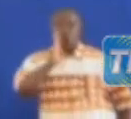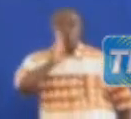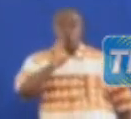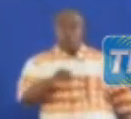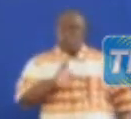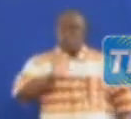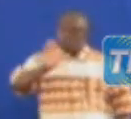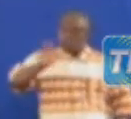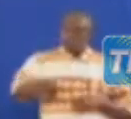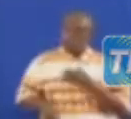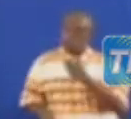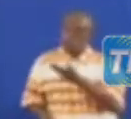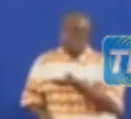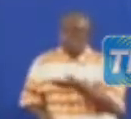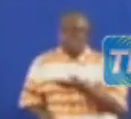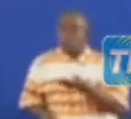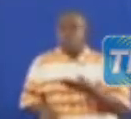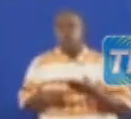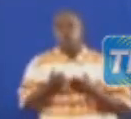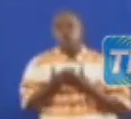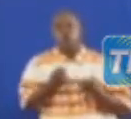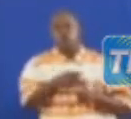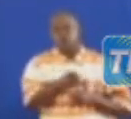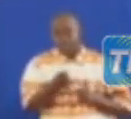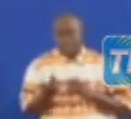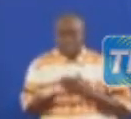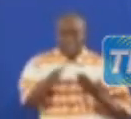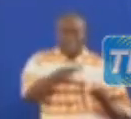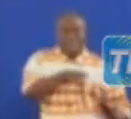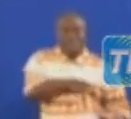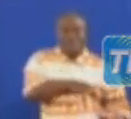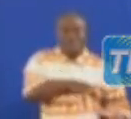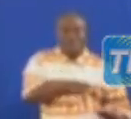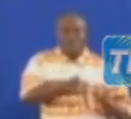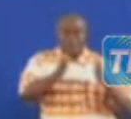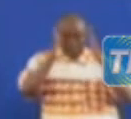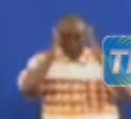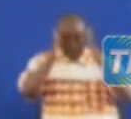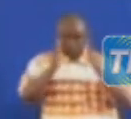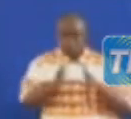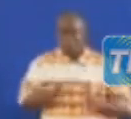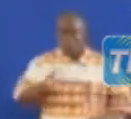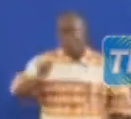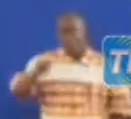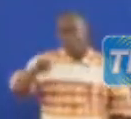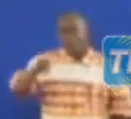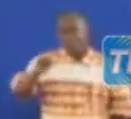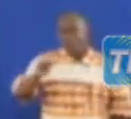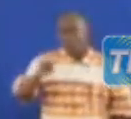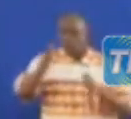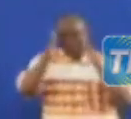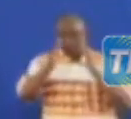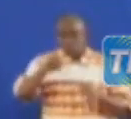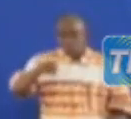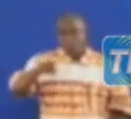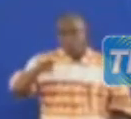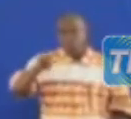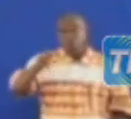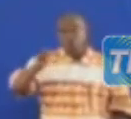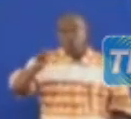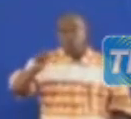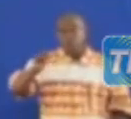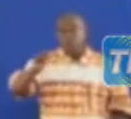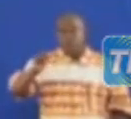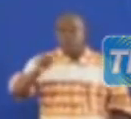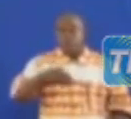waheshimiwa wabunge wote kwa kuondokewa na mpendwa wetu aliyekuwa mbunge wa jimbo la Amani Zanzibar, Mheshimiwa Musa Hassan Musa.